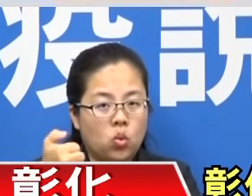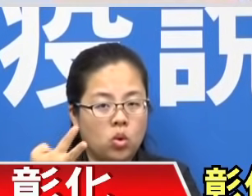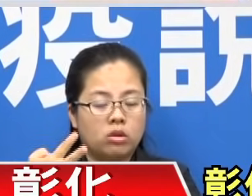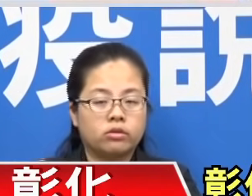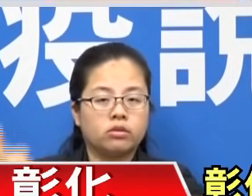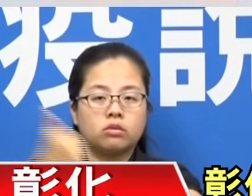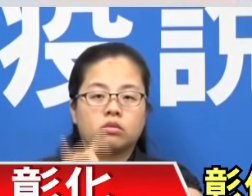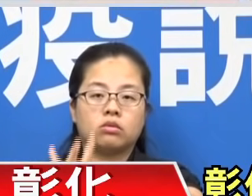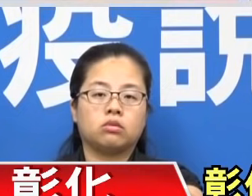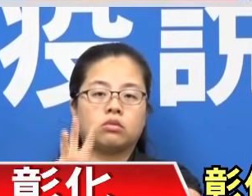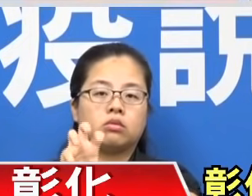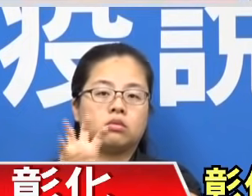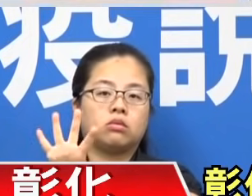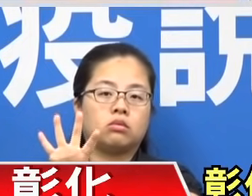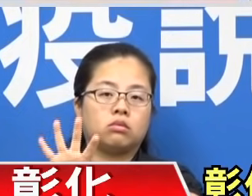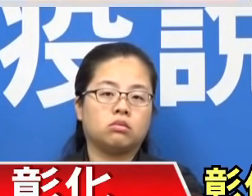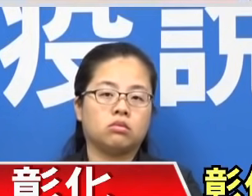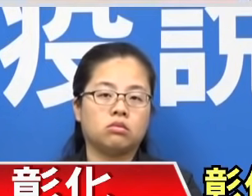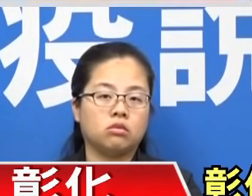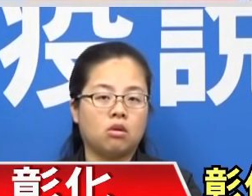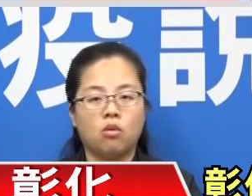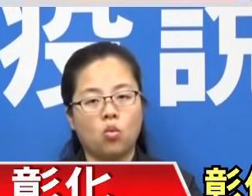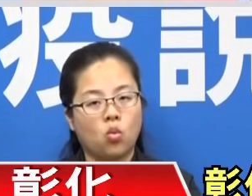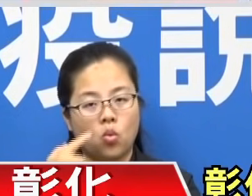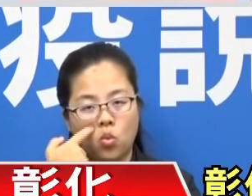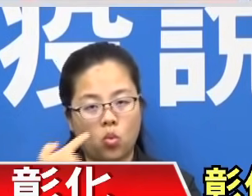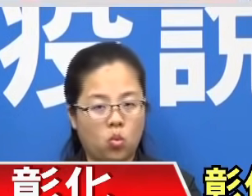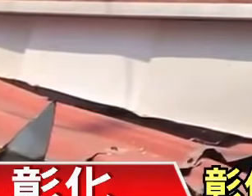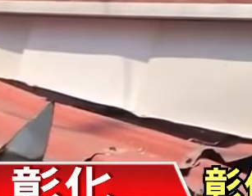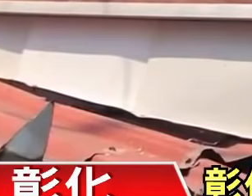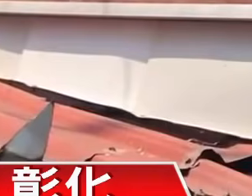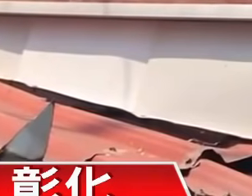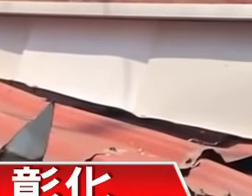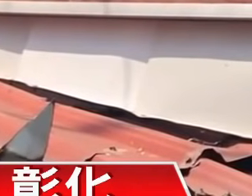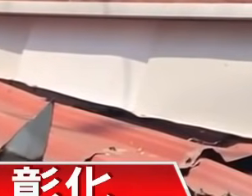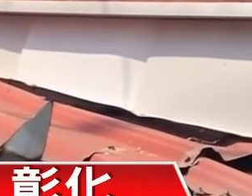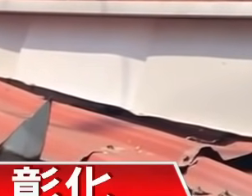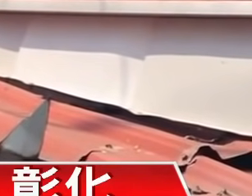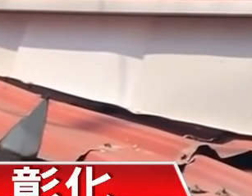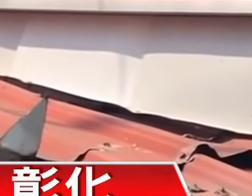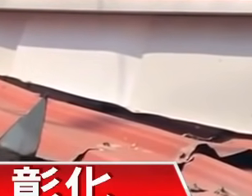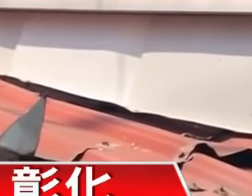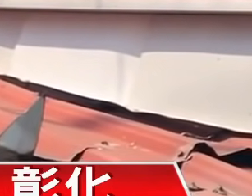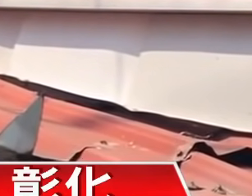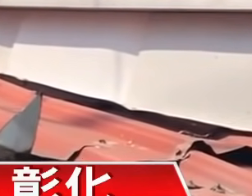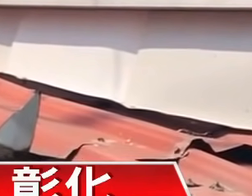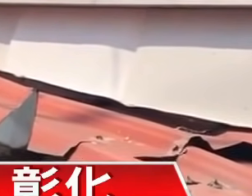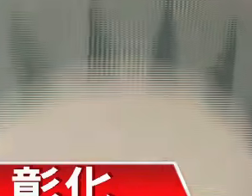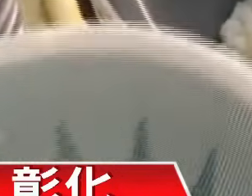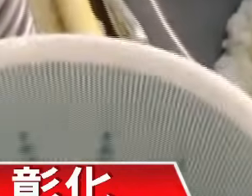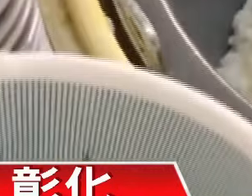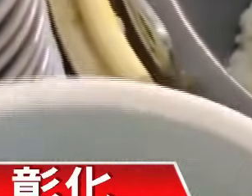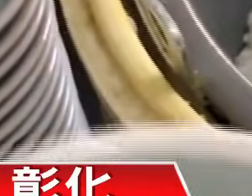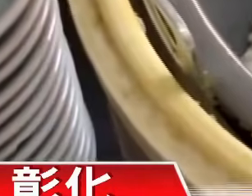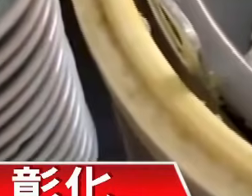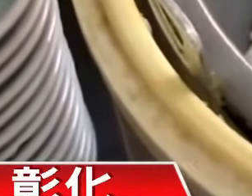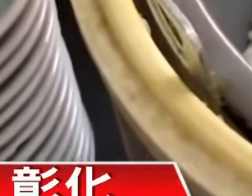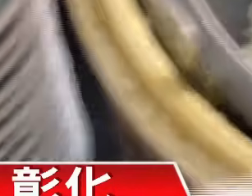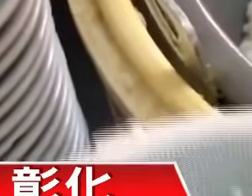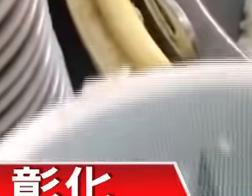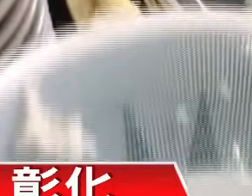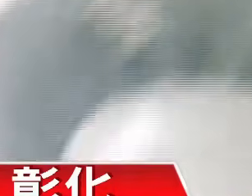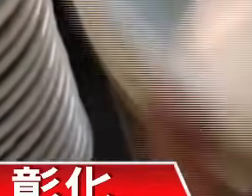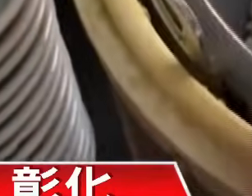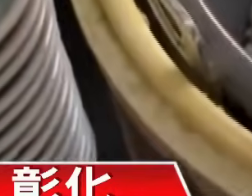了84%，所以是非常大非常大的一个传染链。 不过确诊个案从19号28例降到20号